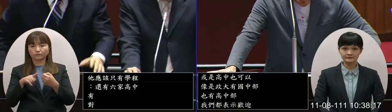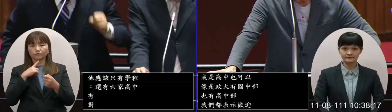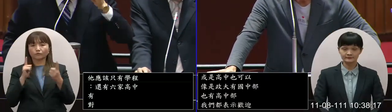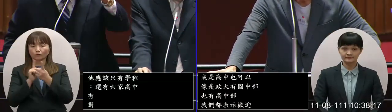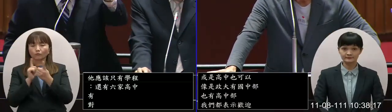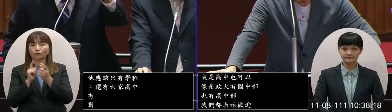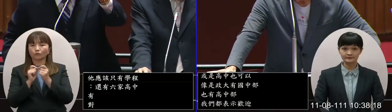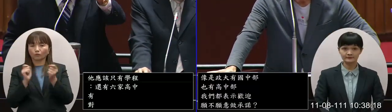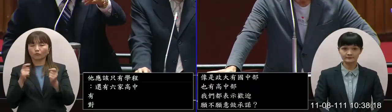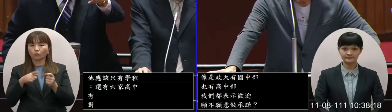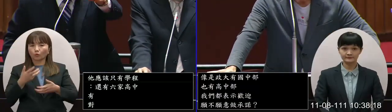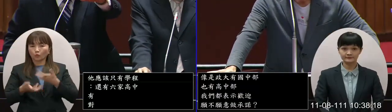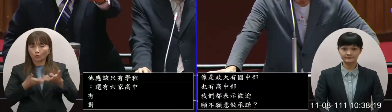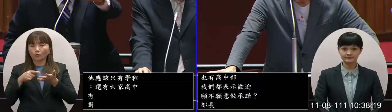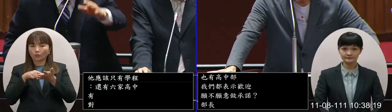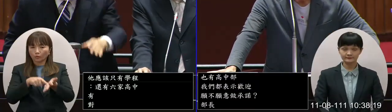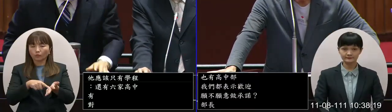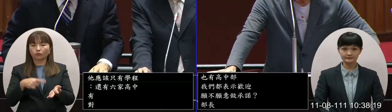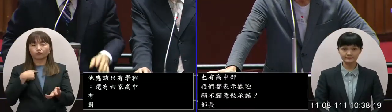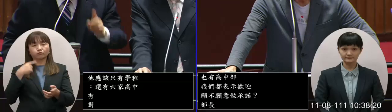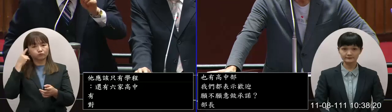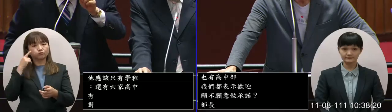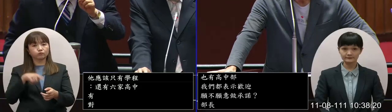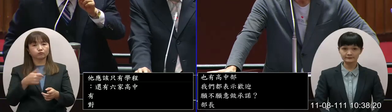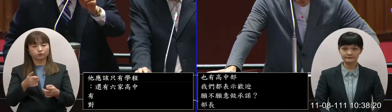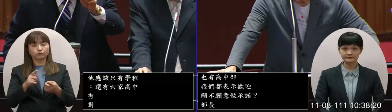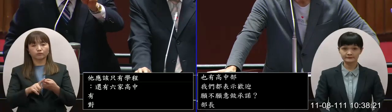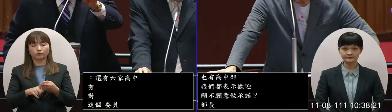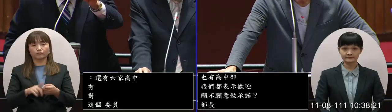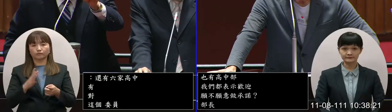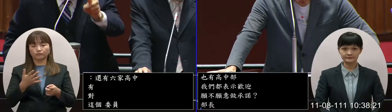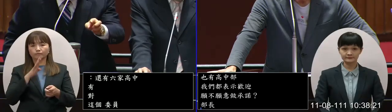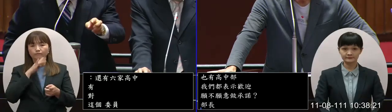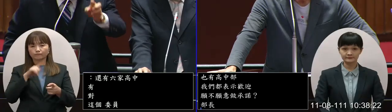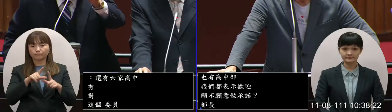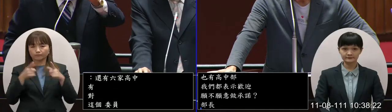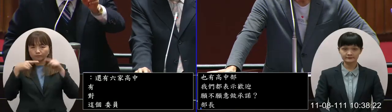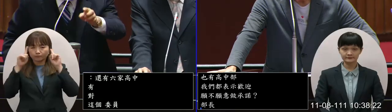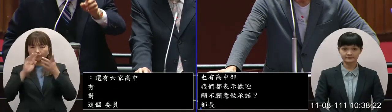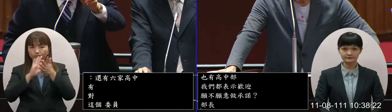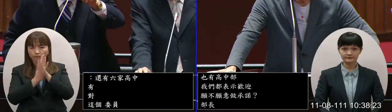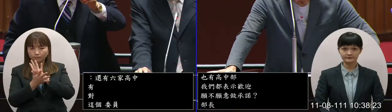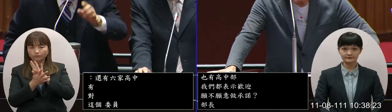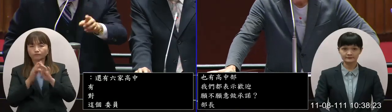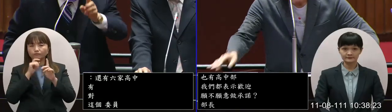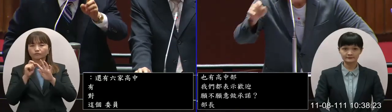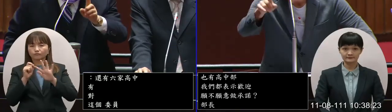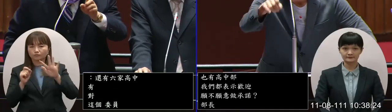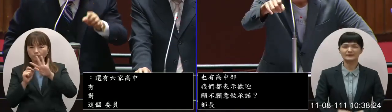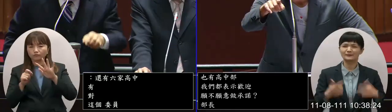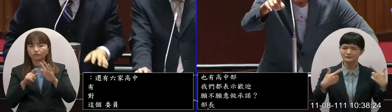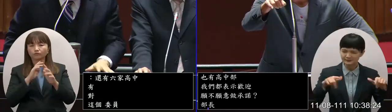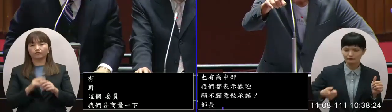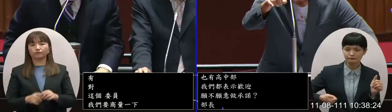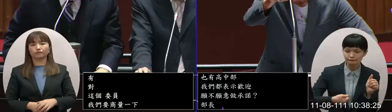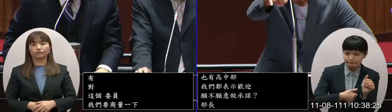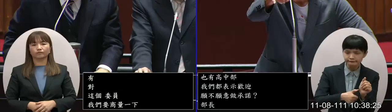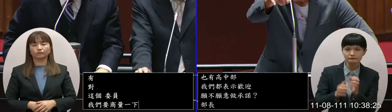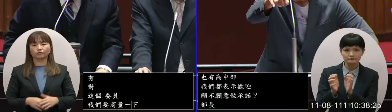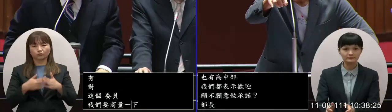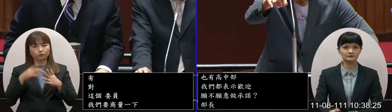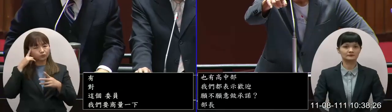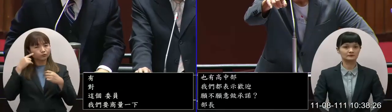遮久，你热心争取这我肯定。但是你把一个大学变作中学， 不是啊，附属， 你要